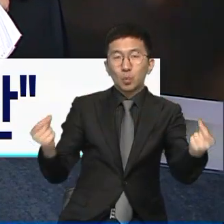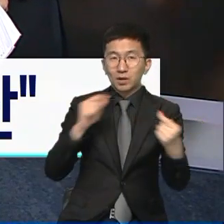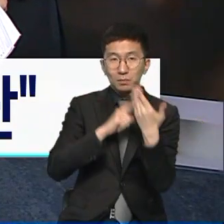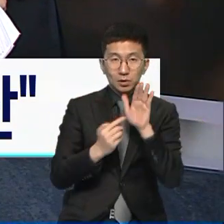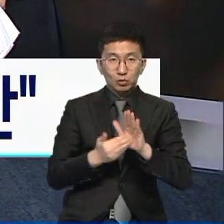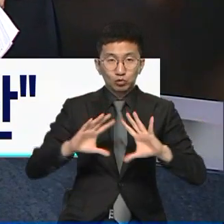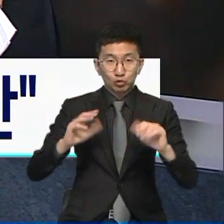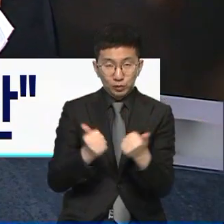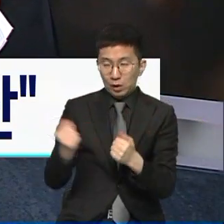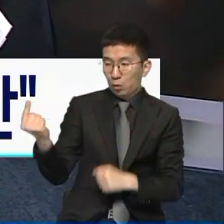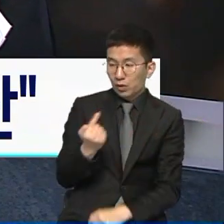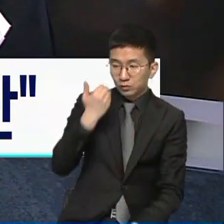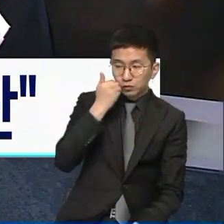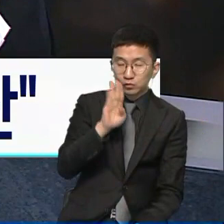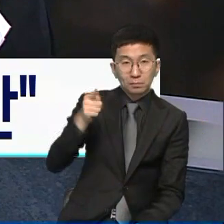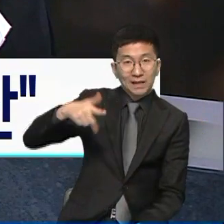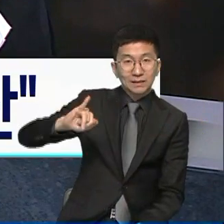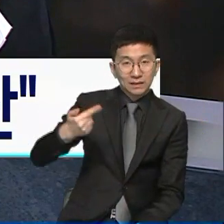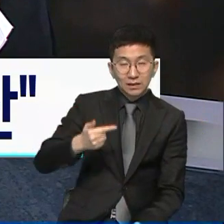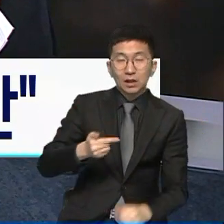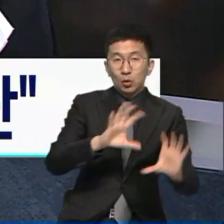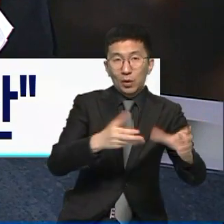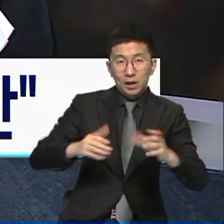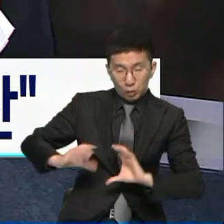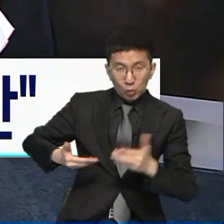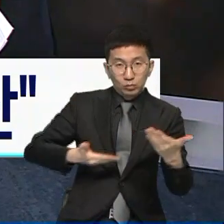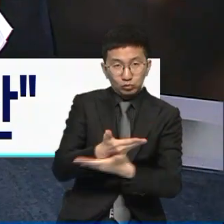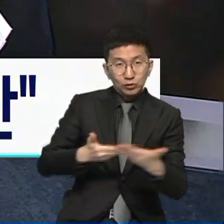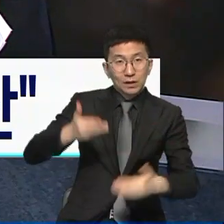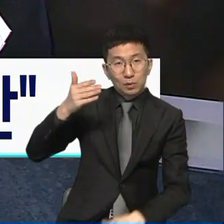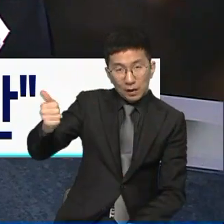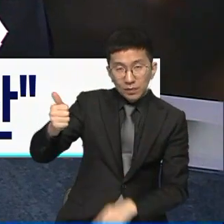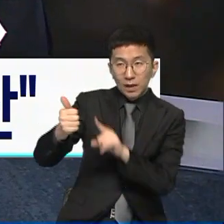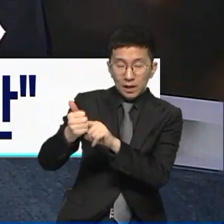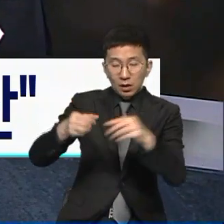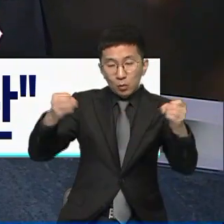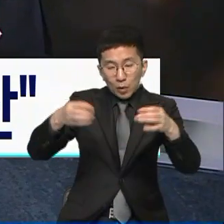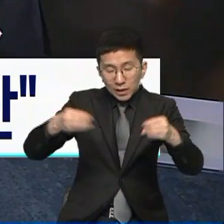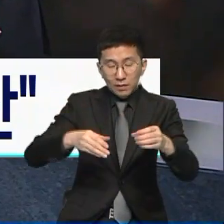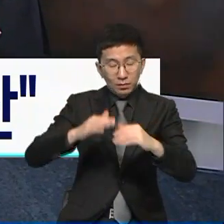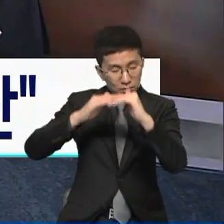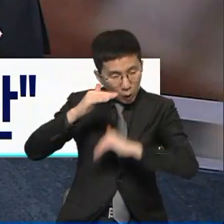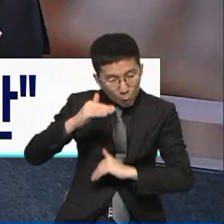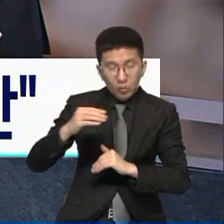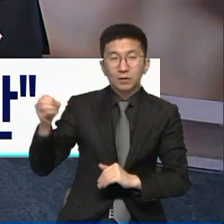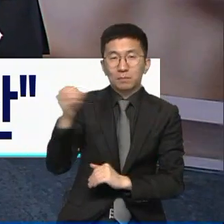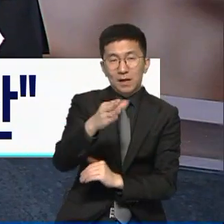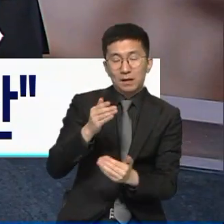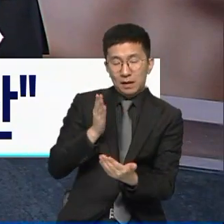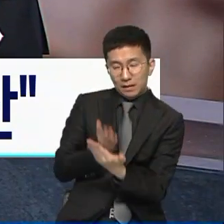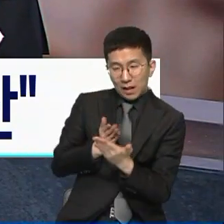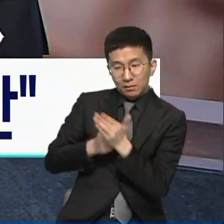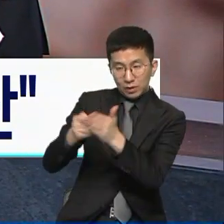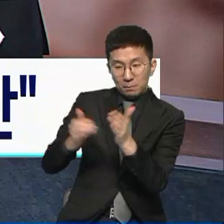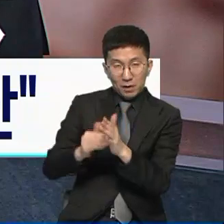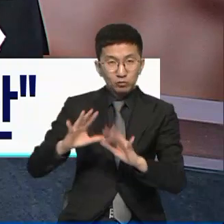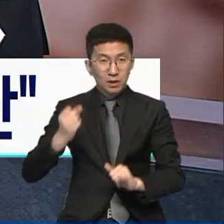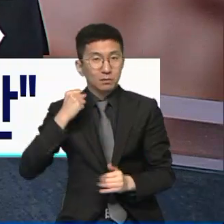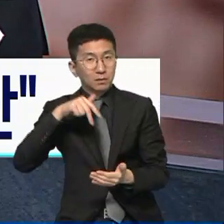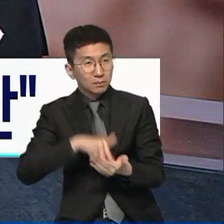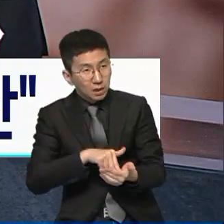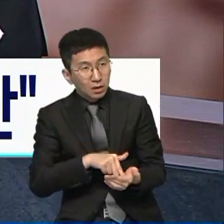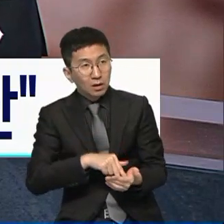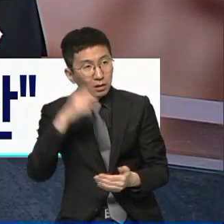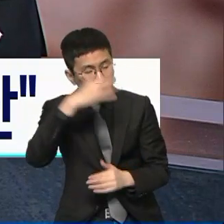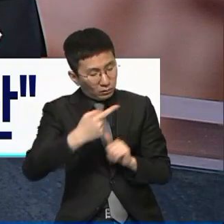나온 박진 외교장관에게도 이 회담의 진실을 밝히라고 공세에 나섰는데 이에 국민의힘은 실체가 없는